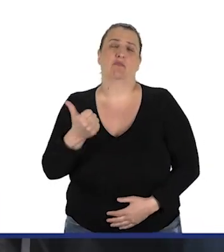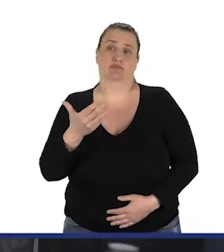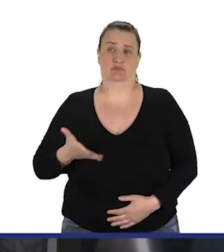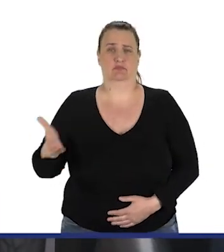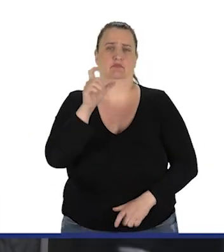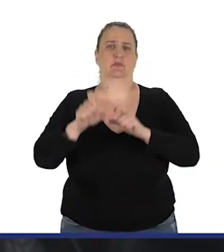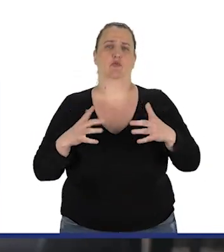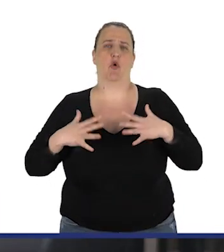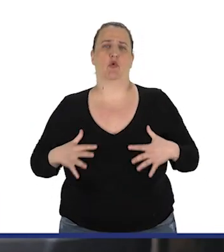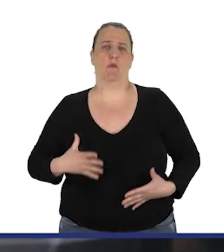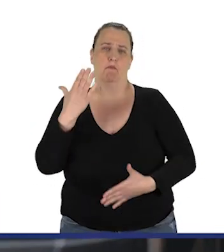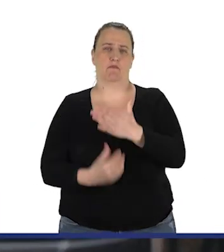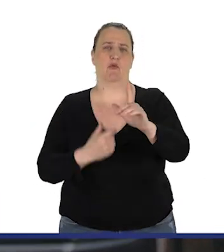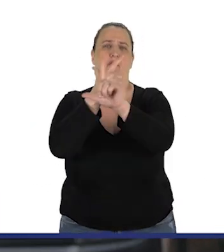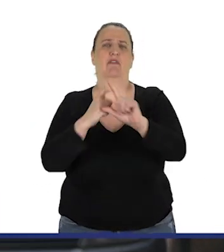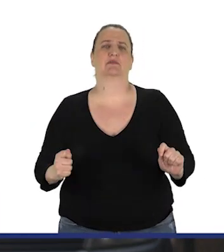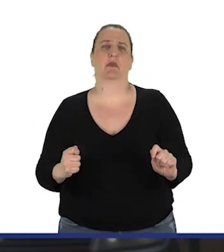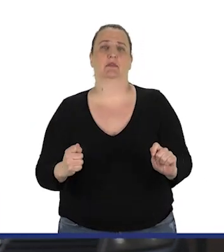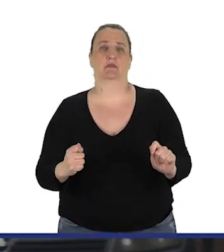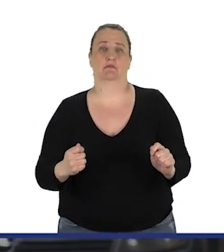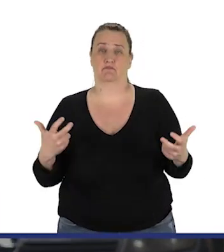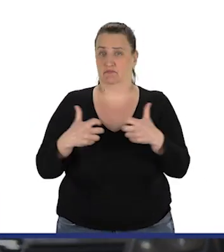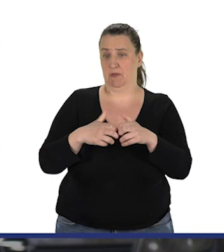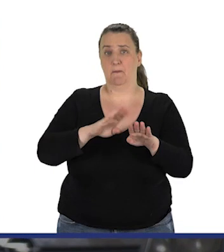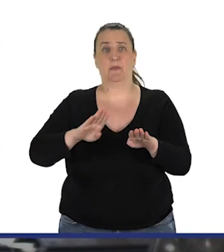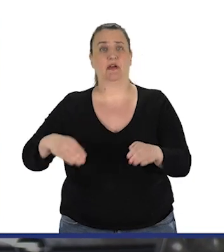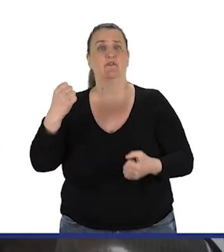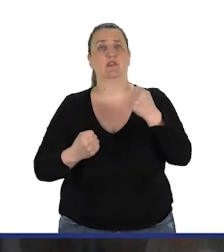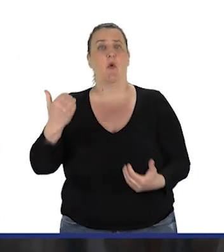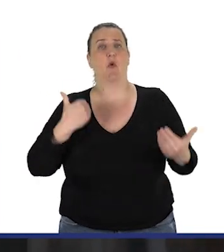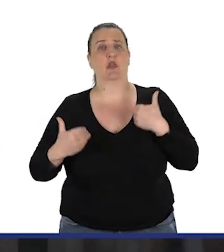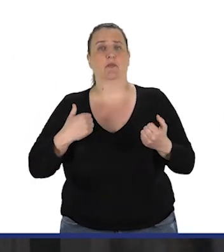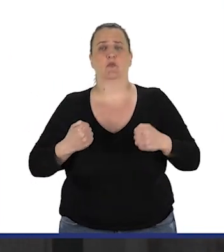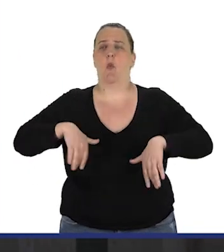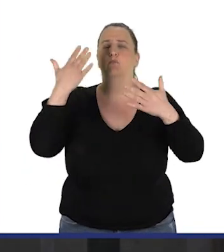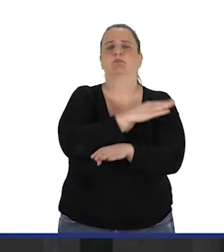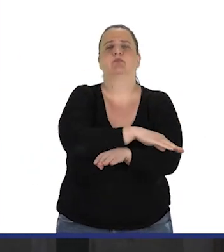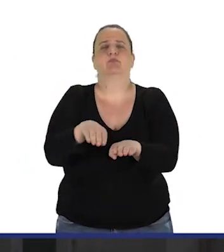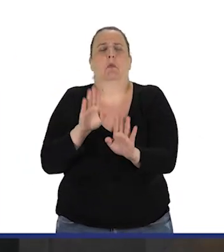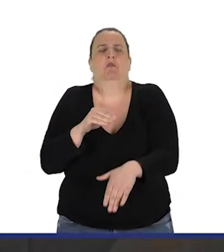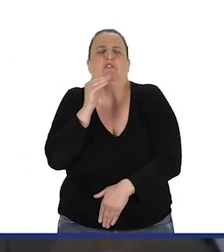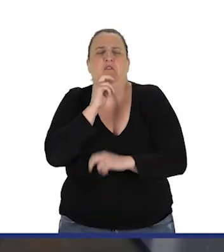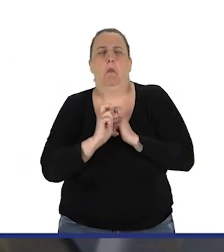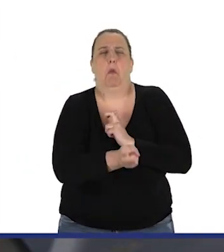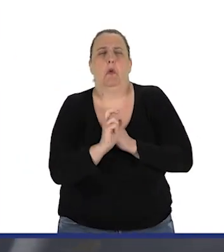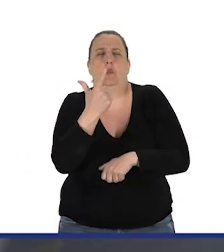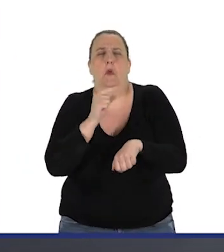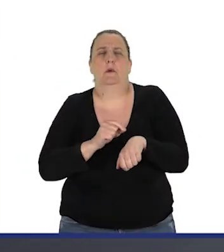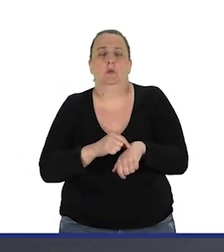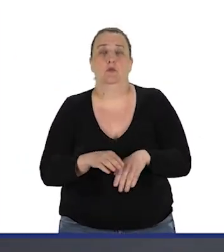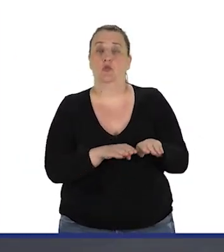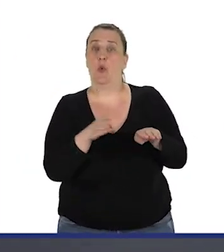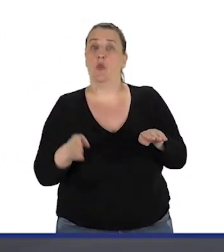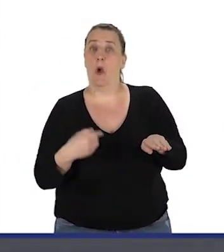les incivilités. C'est les gens qui se garent n'importe comment, c'est les gens qui se garent sur les places Andy et qui te disent j'en ai pour 2 minutes.